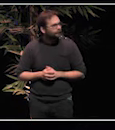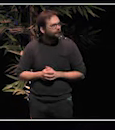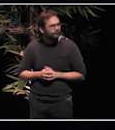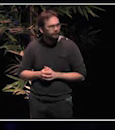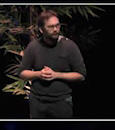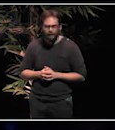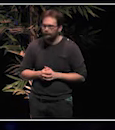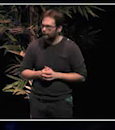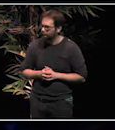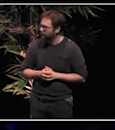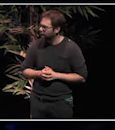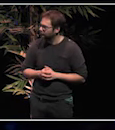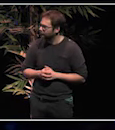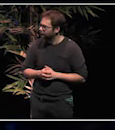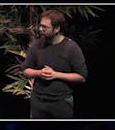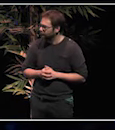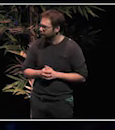Merci.